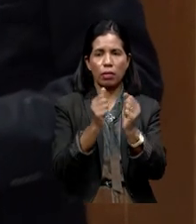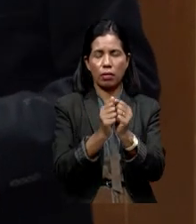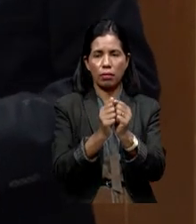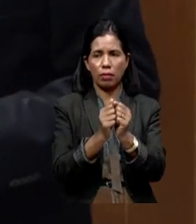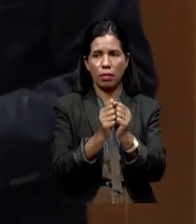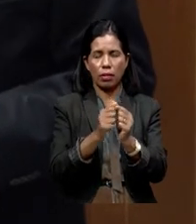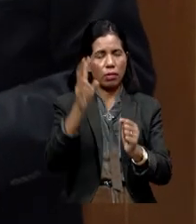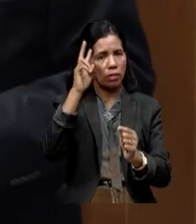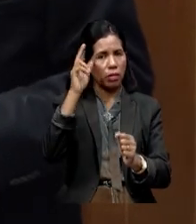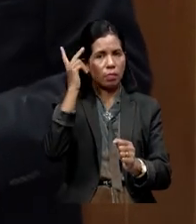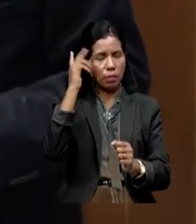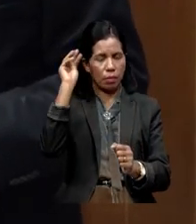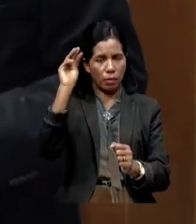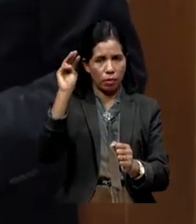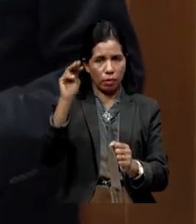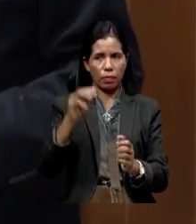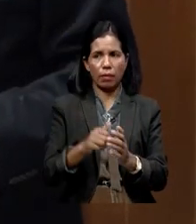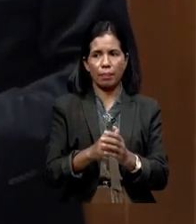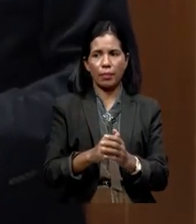guzular Min